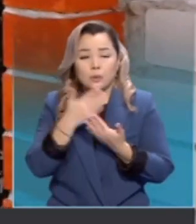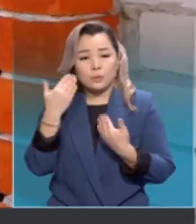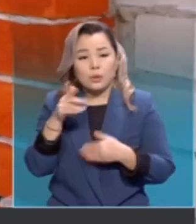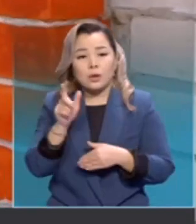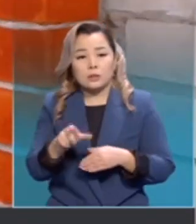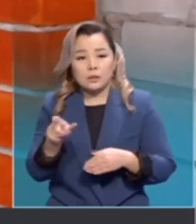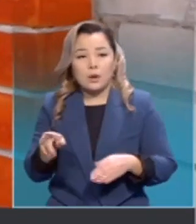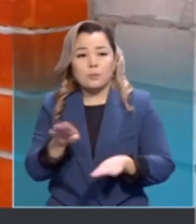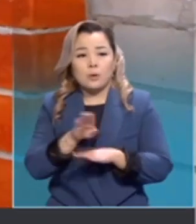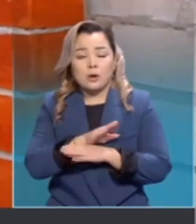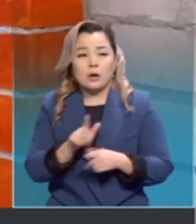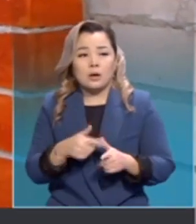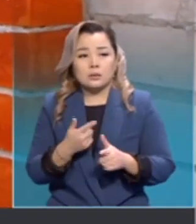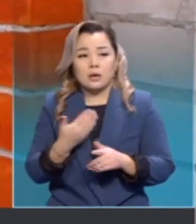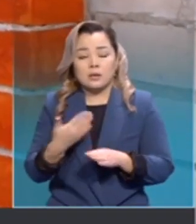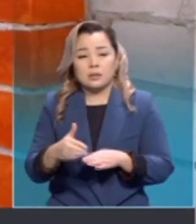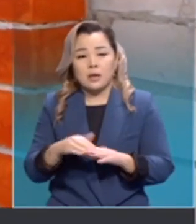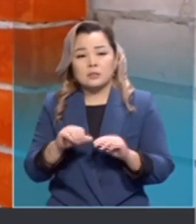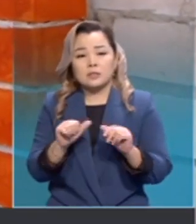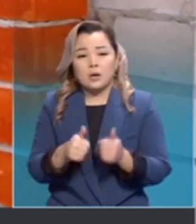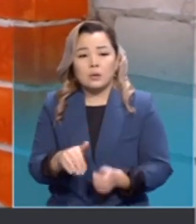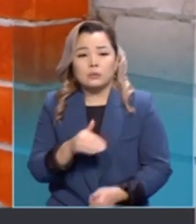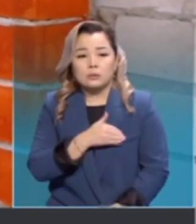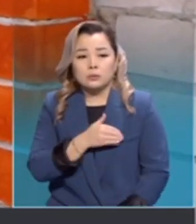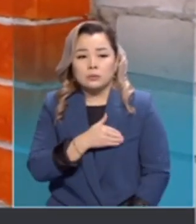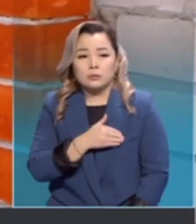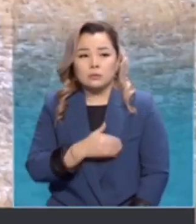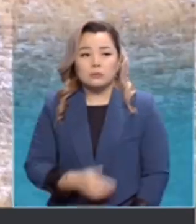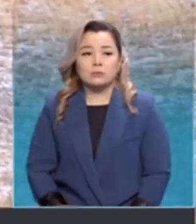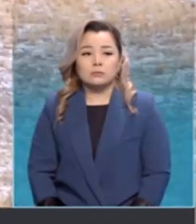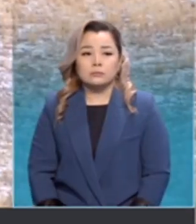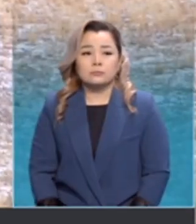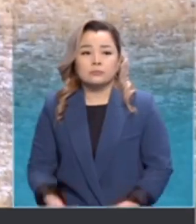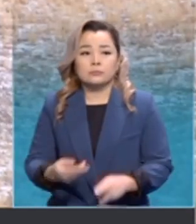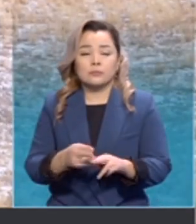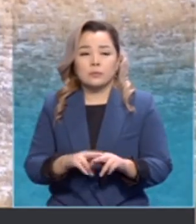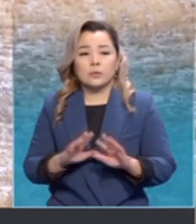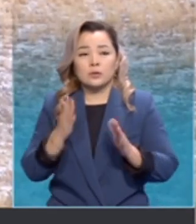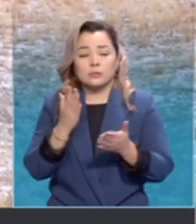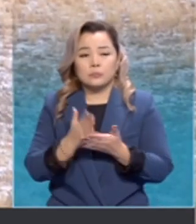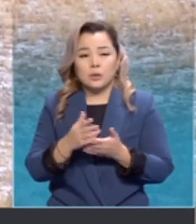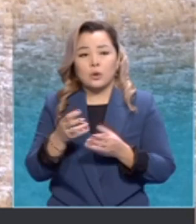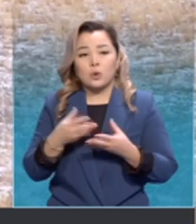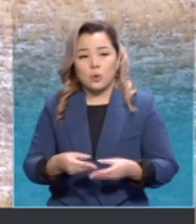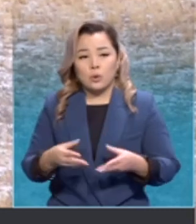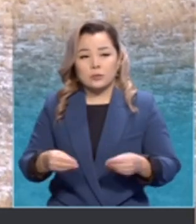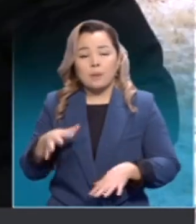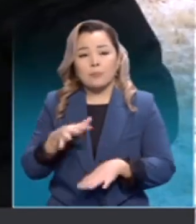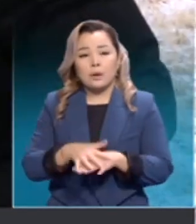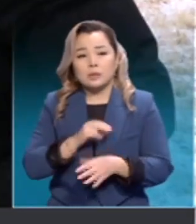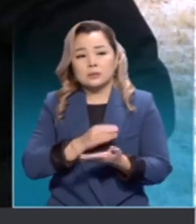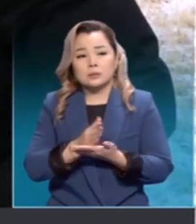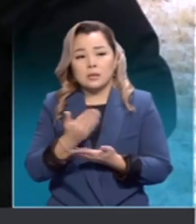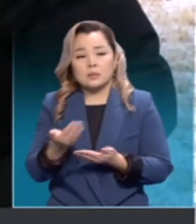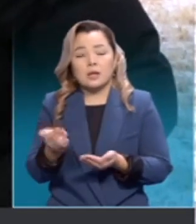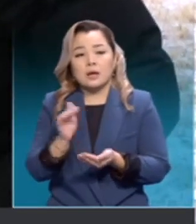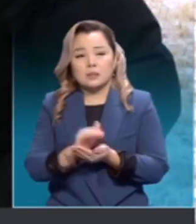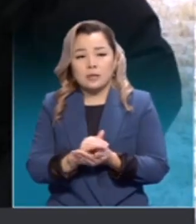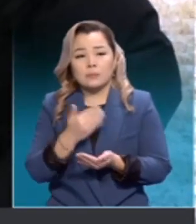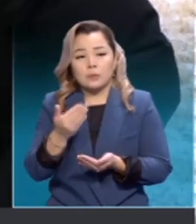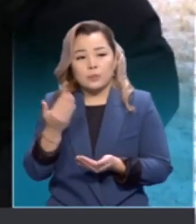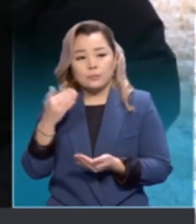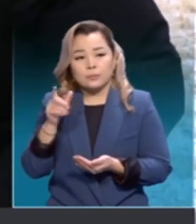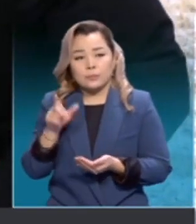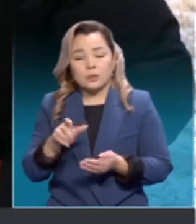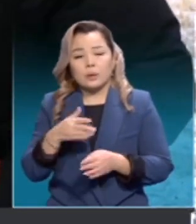біреулер марқұмның атынан несие рәсімдемек болыпты. Бұл оқиға көктемде болған. Өзін банк қызметкерімін деп таныстырған әлдекім